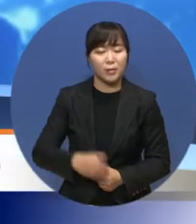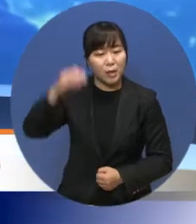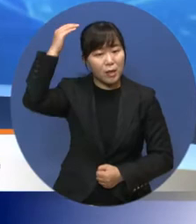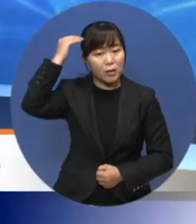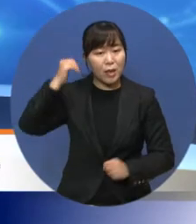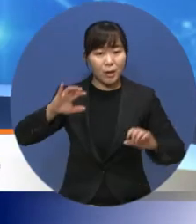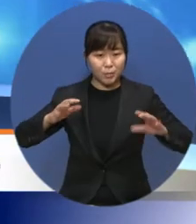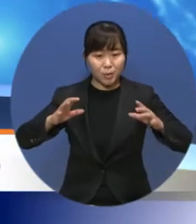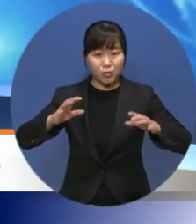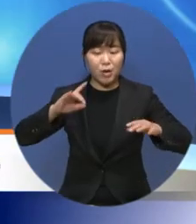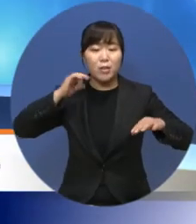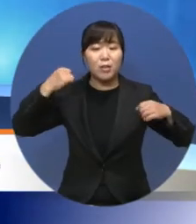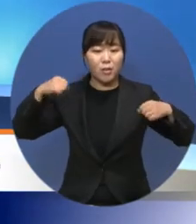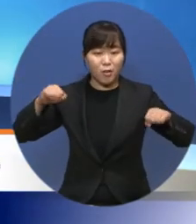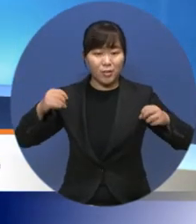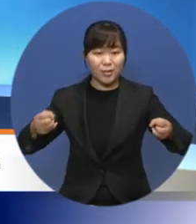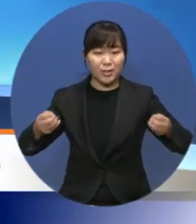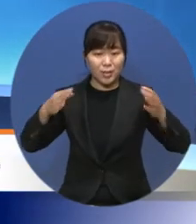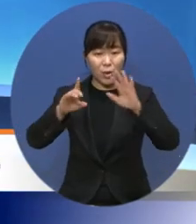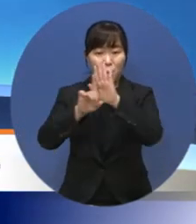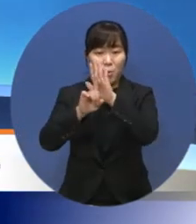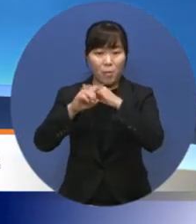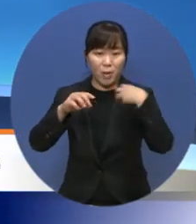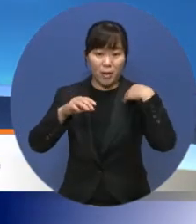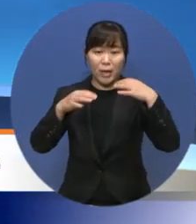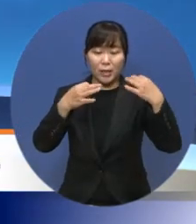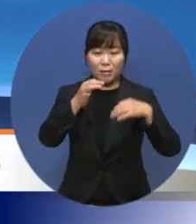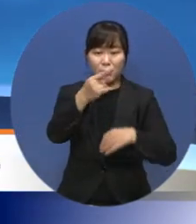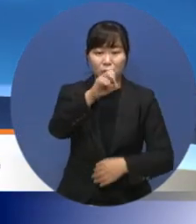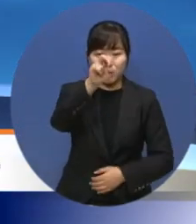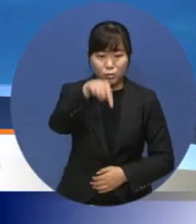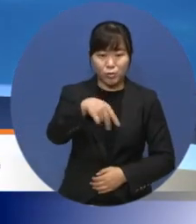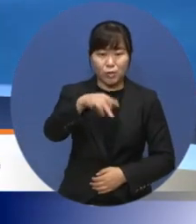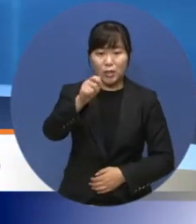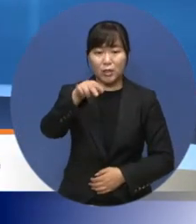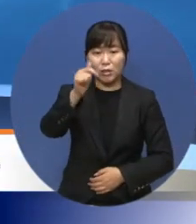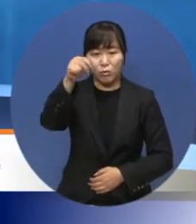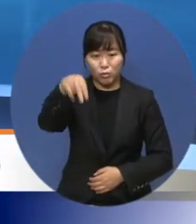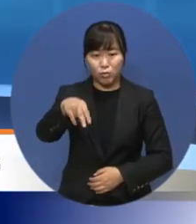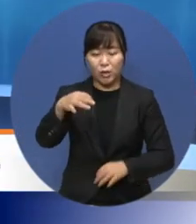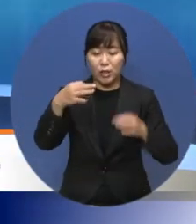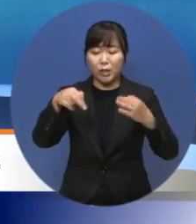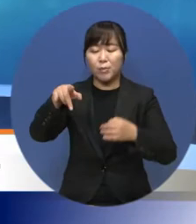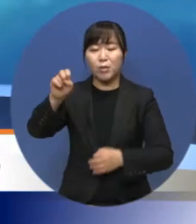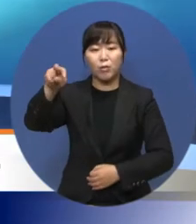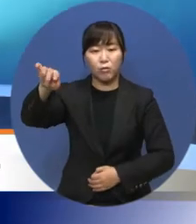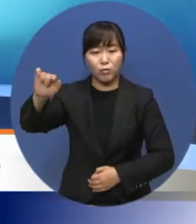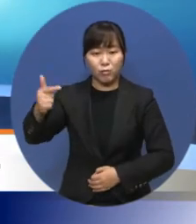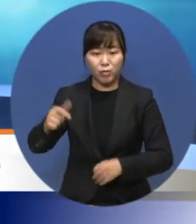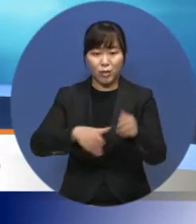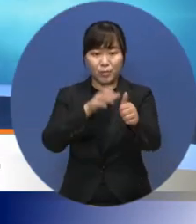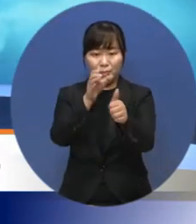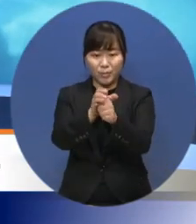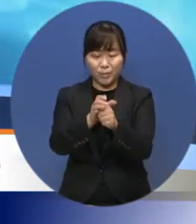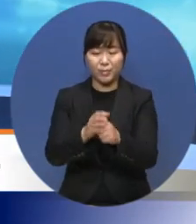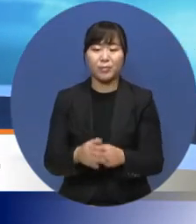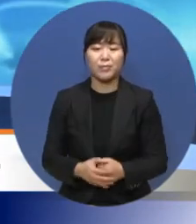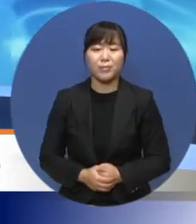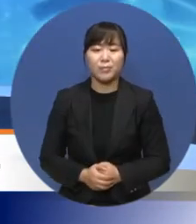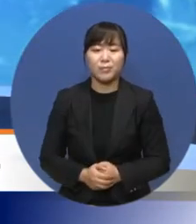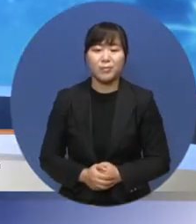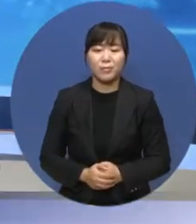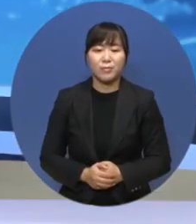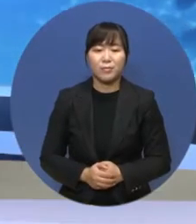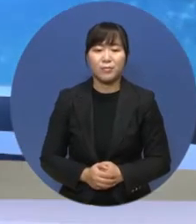대한민국 연극제 홍보대사에 배우 김응수와 진선규, 김성균이 위촉됐습니다. 김은균